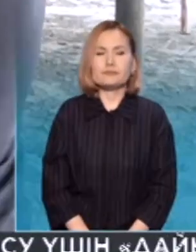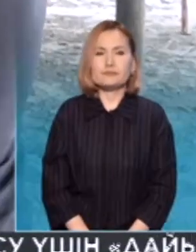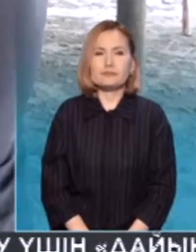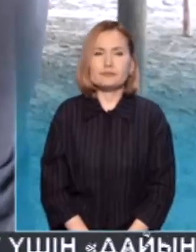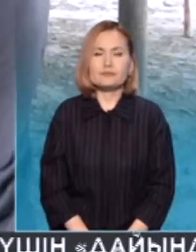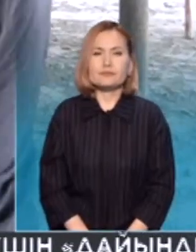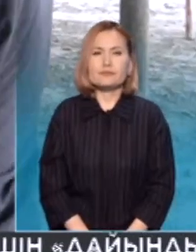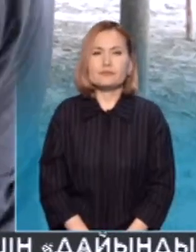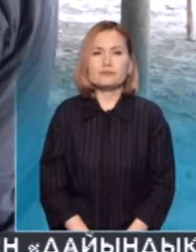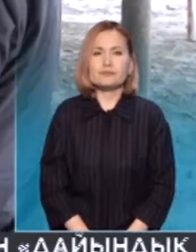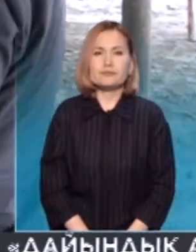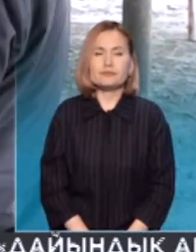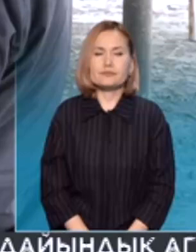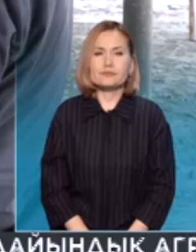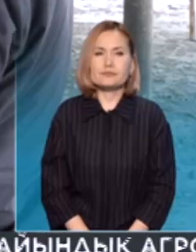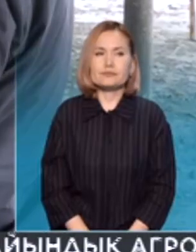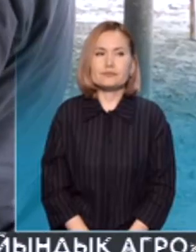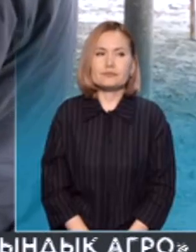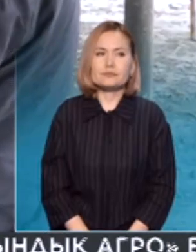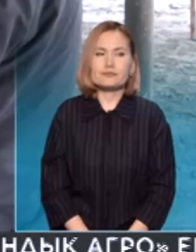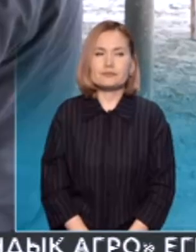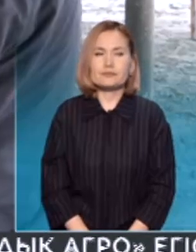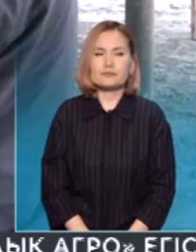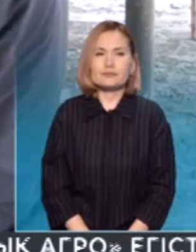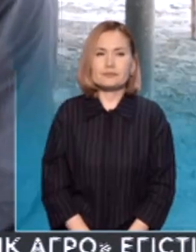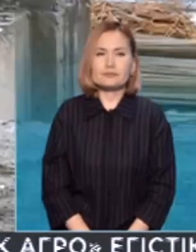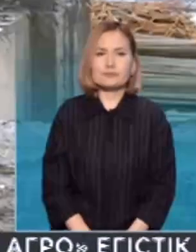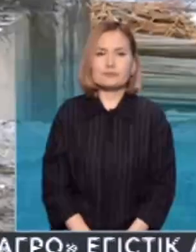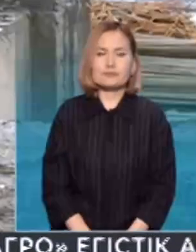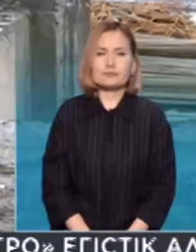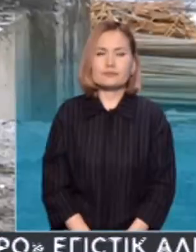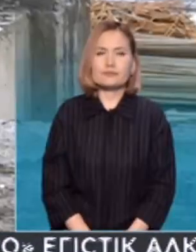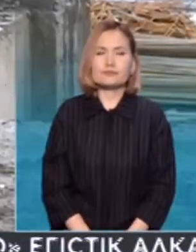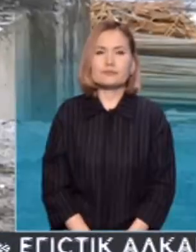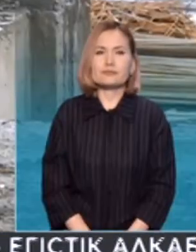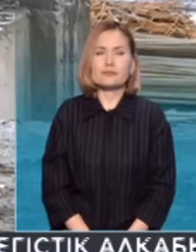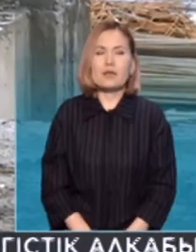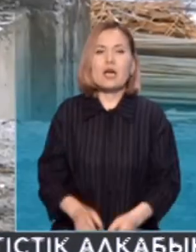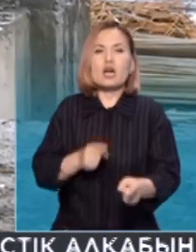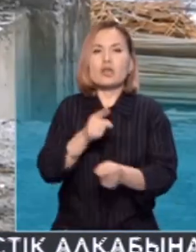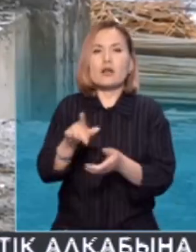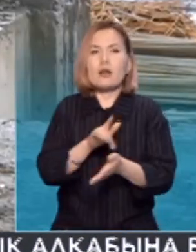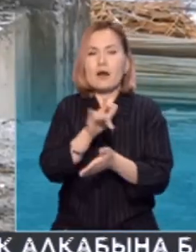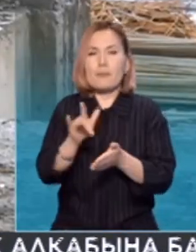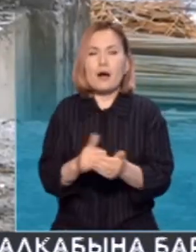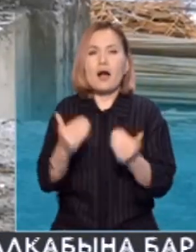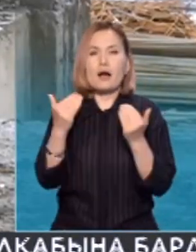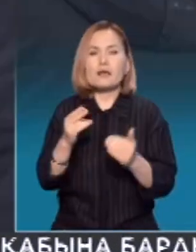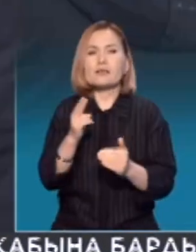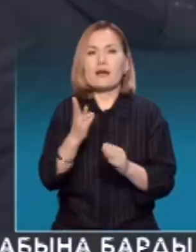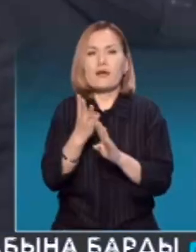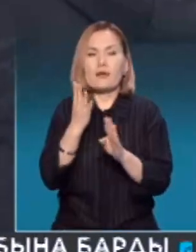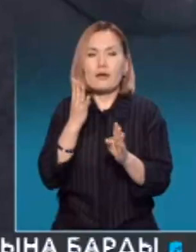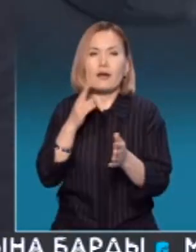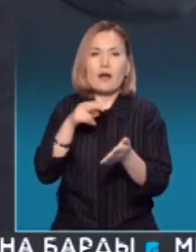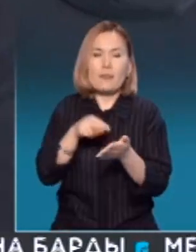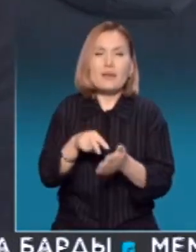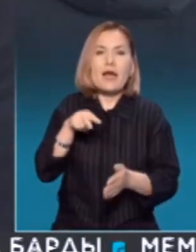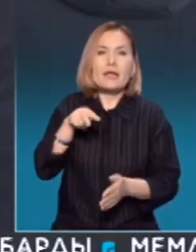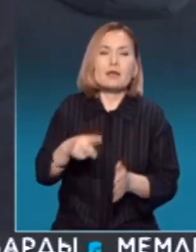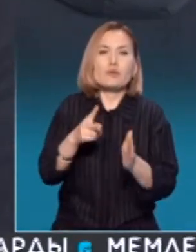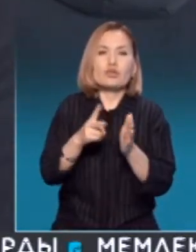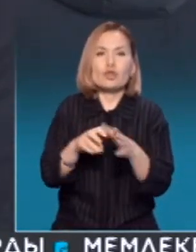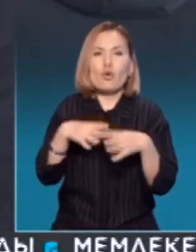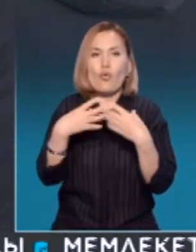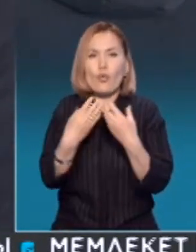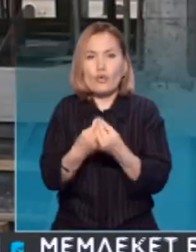келіңізші. Белгілер маркер. Соны 10-15 сантиметр ішке Жезқазғанда қазір пәтер кезегінде 2700-ге жуық отбасы тұр.